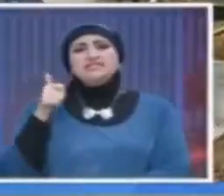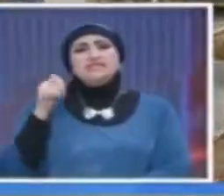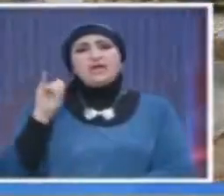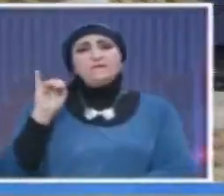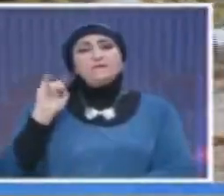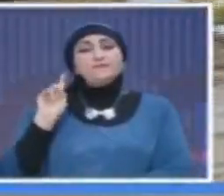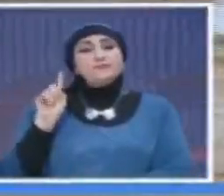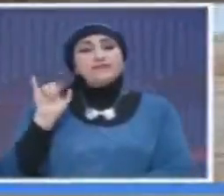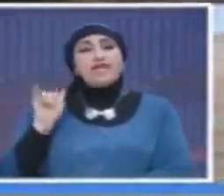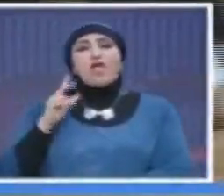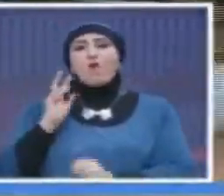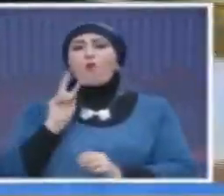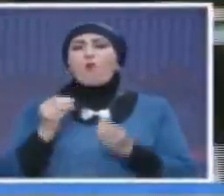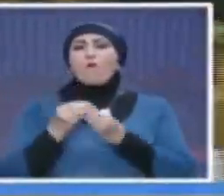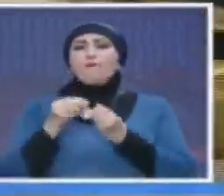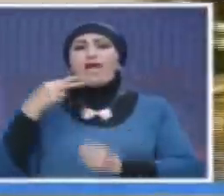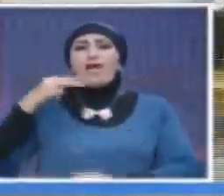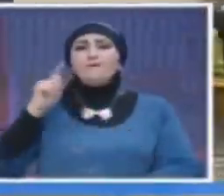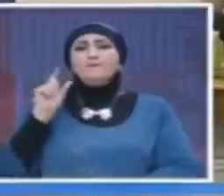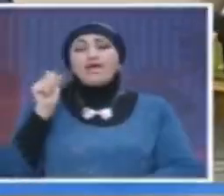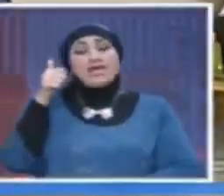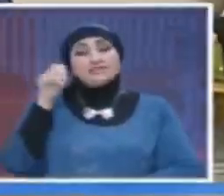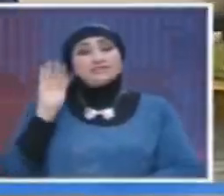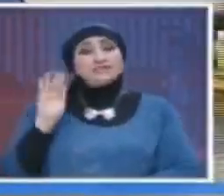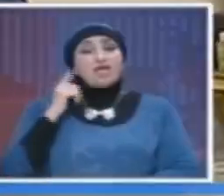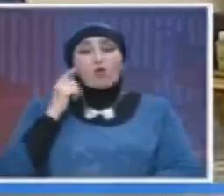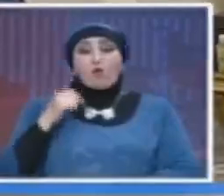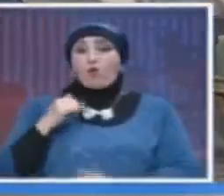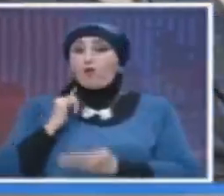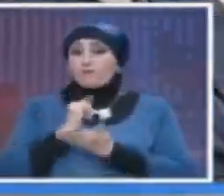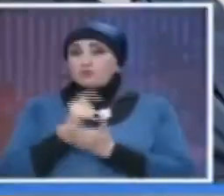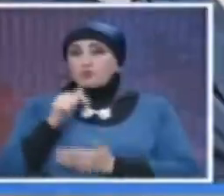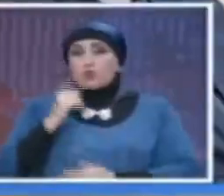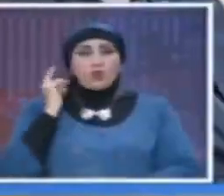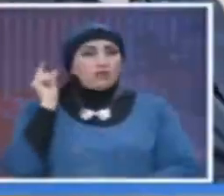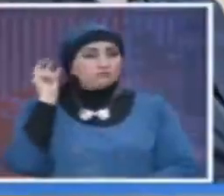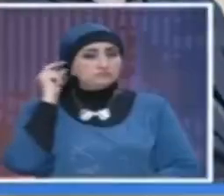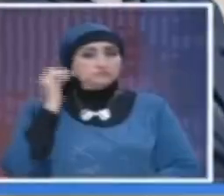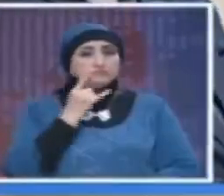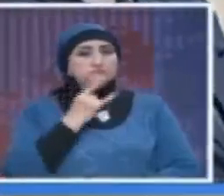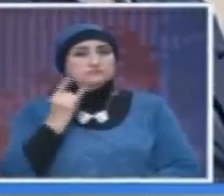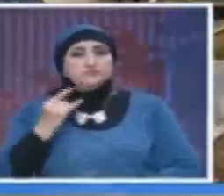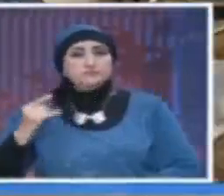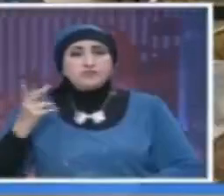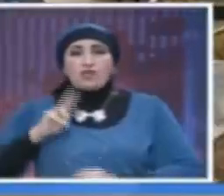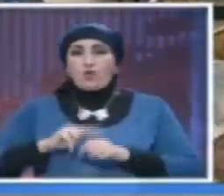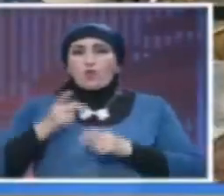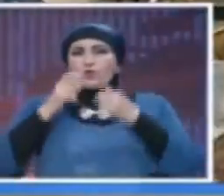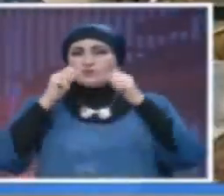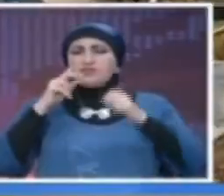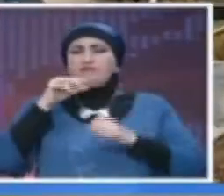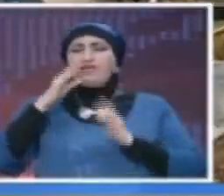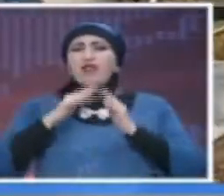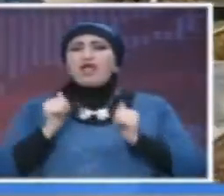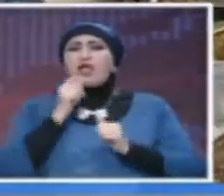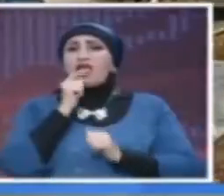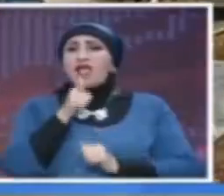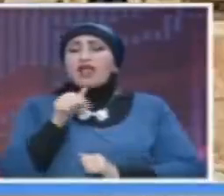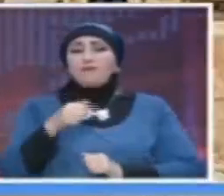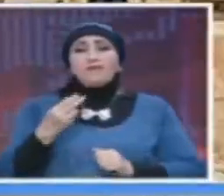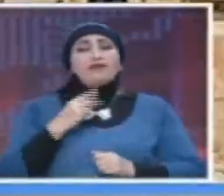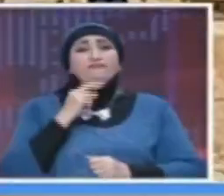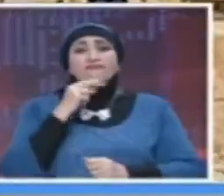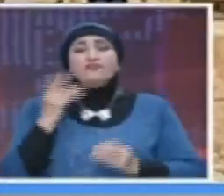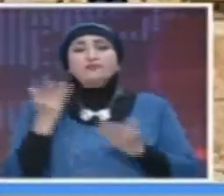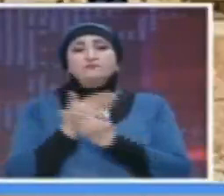بحضور السيد عباس كامل رئيس المخابرات العامة ومشاركة سفير زامبيا بالقاهرة. المتحدث الرسمي باسم رئاسة